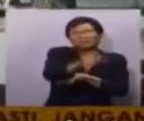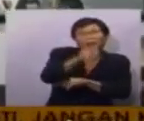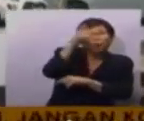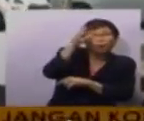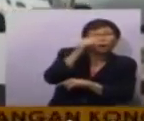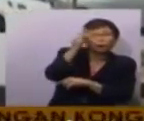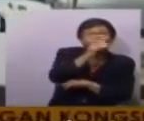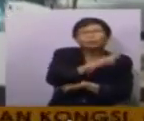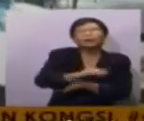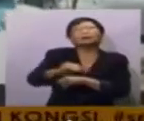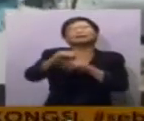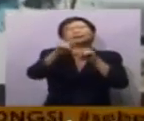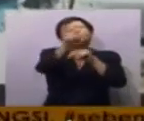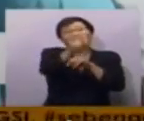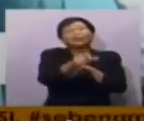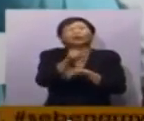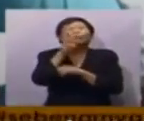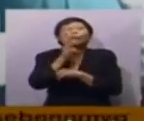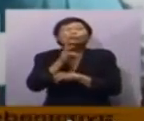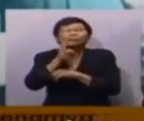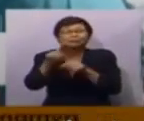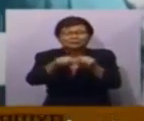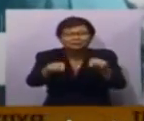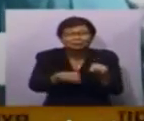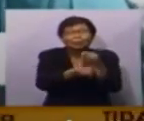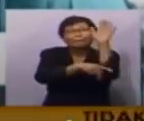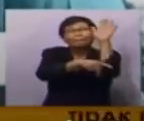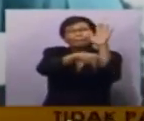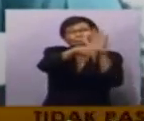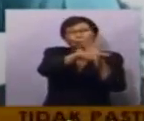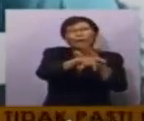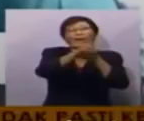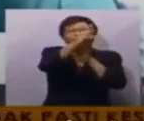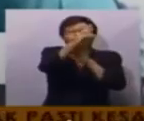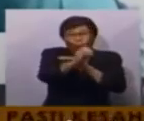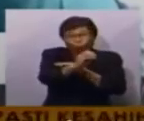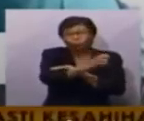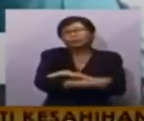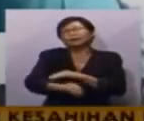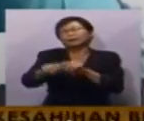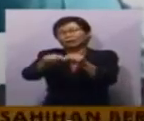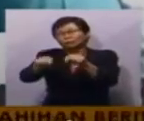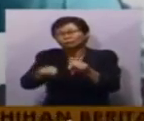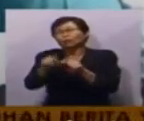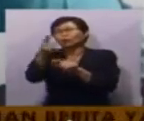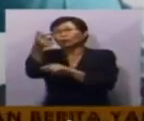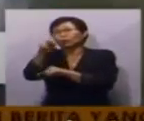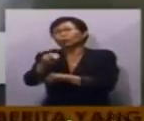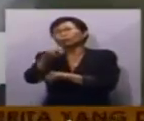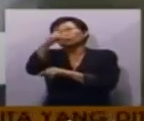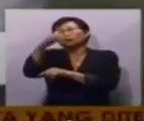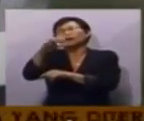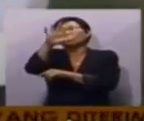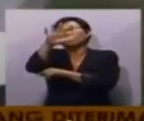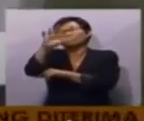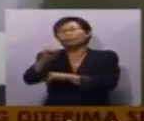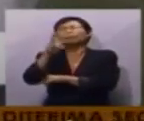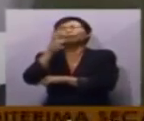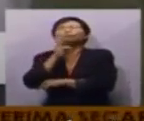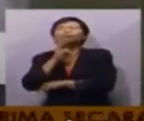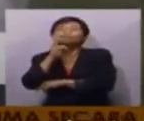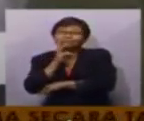lelaki. Manakala calon wanita di kawasan parlimen seramai 60 orang dan di kawasan DUN seramai 150